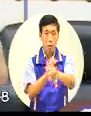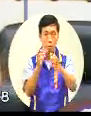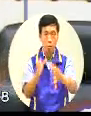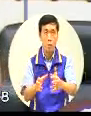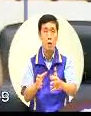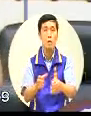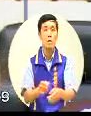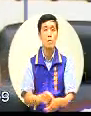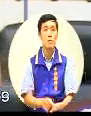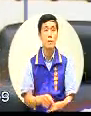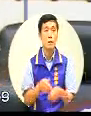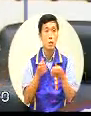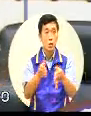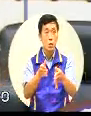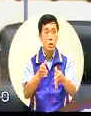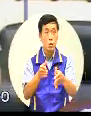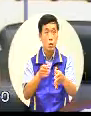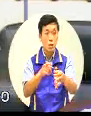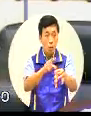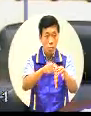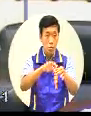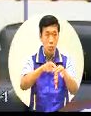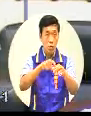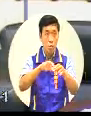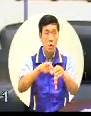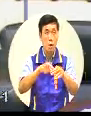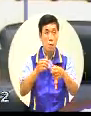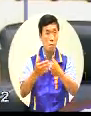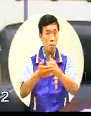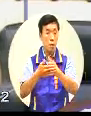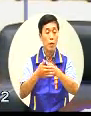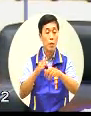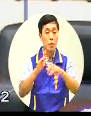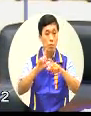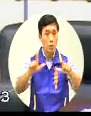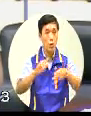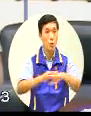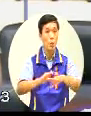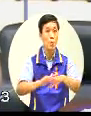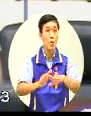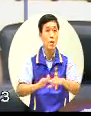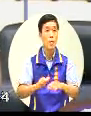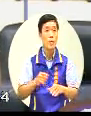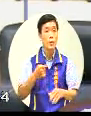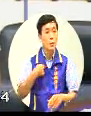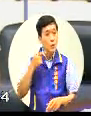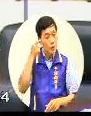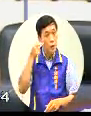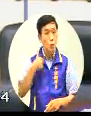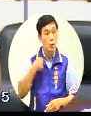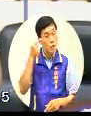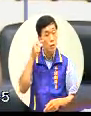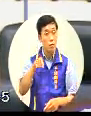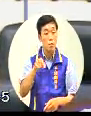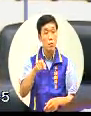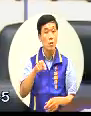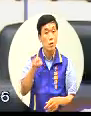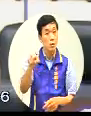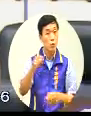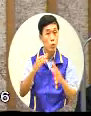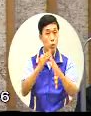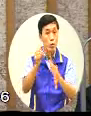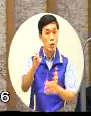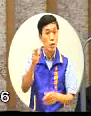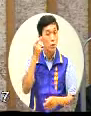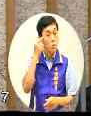个开园吼会有很大的帮助啦。那我不知道这个构想哦，那局长你觉得怎么样？ 是